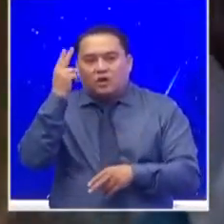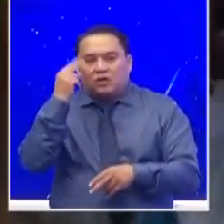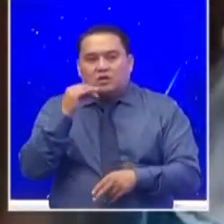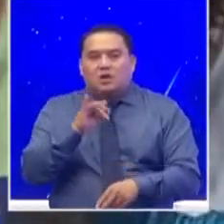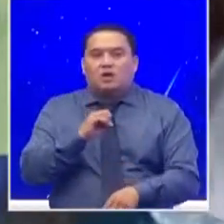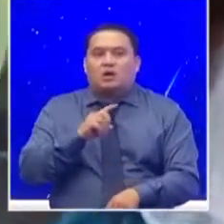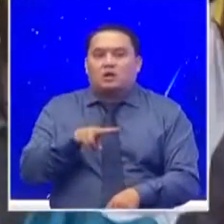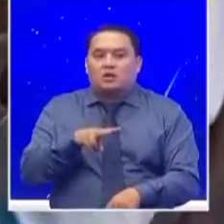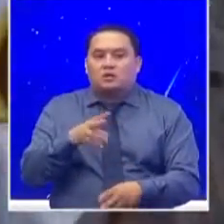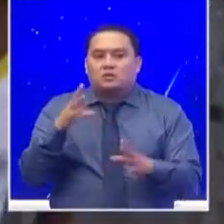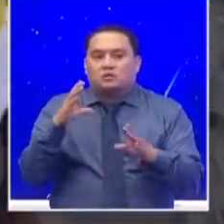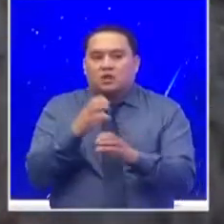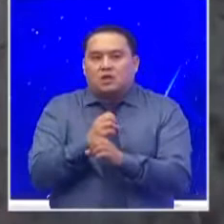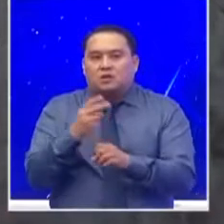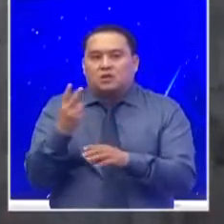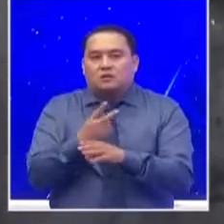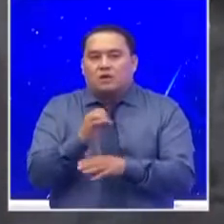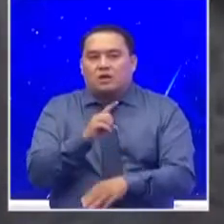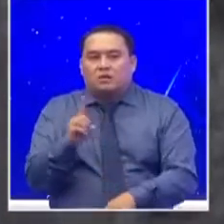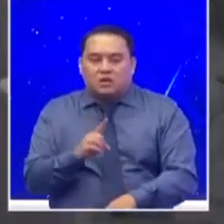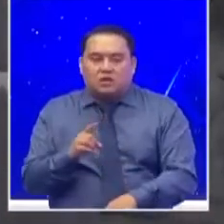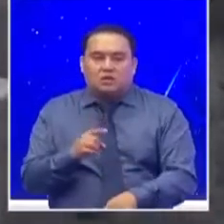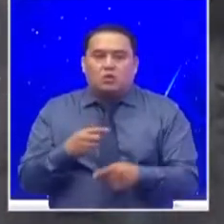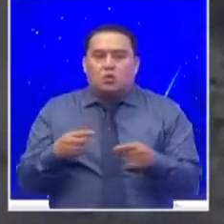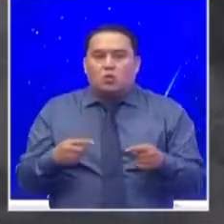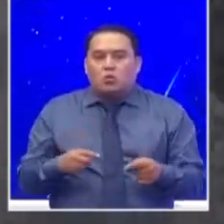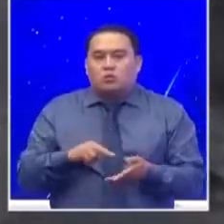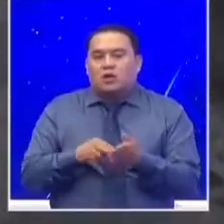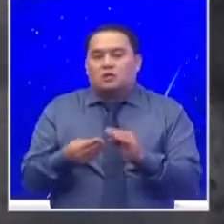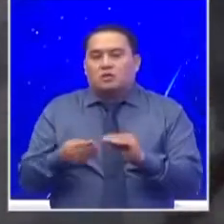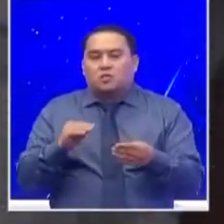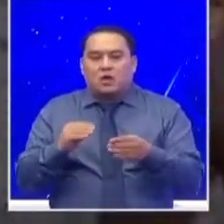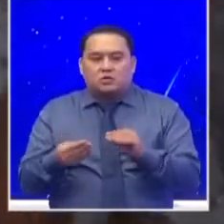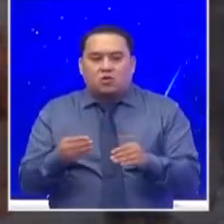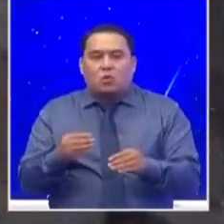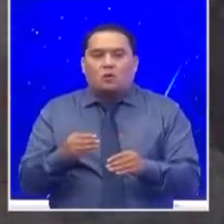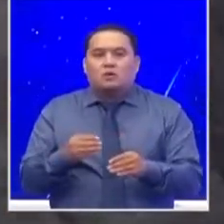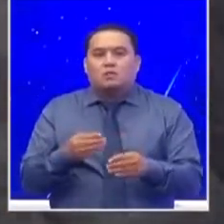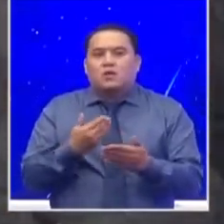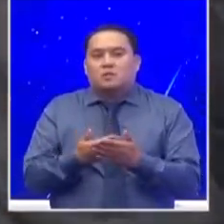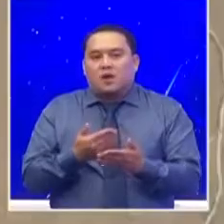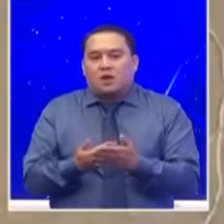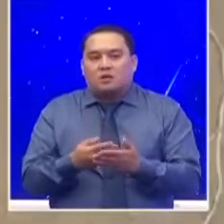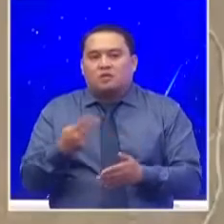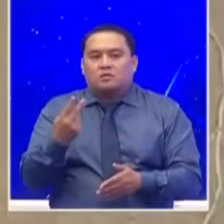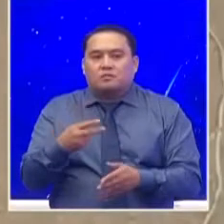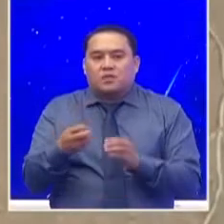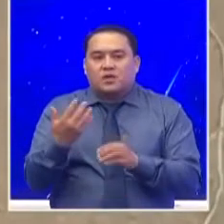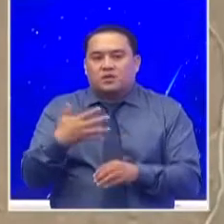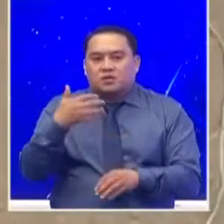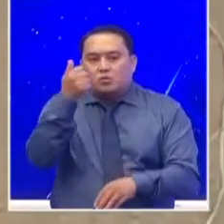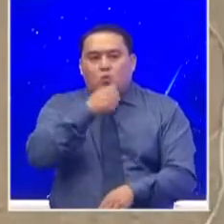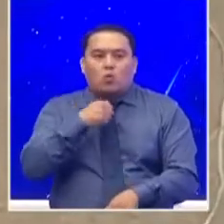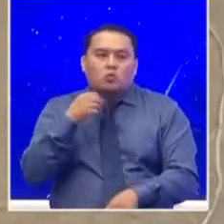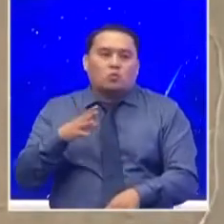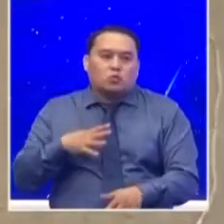рифов сократилась более чем в 2 раза. Другая угроза – пластиковые отходы, которых, по расчетам, к 2050